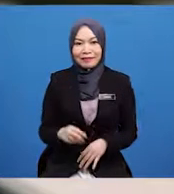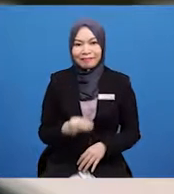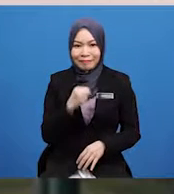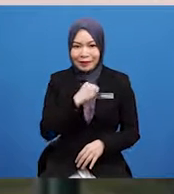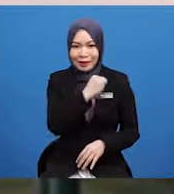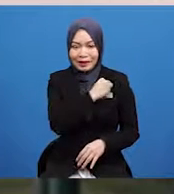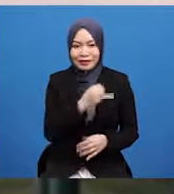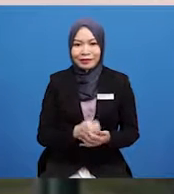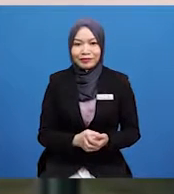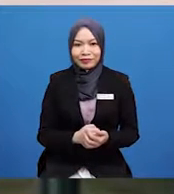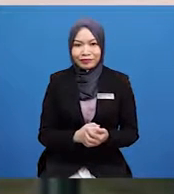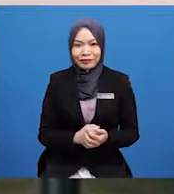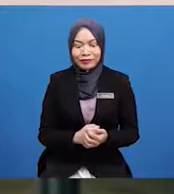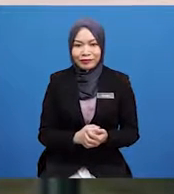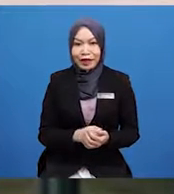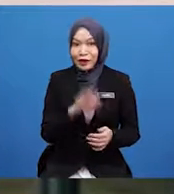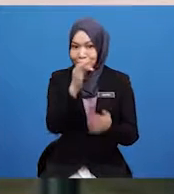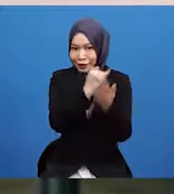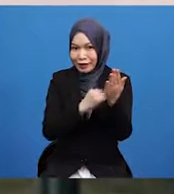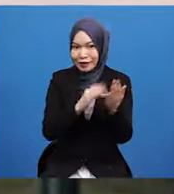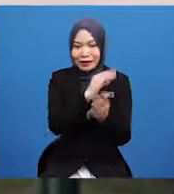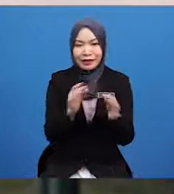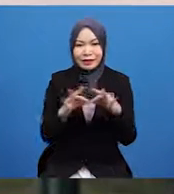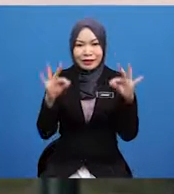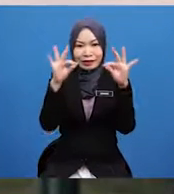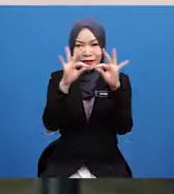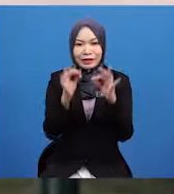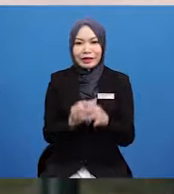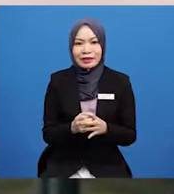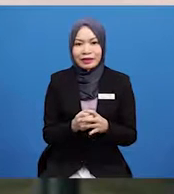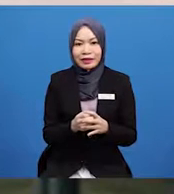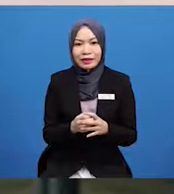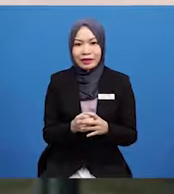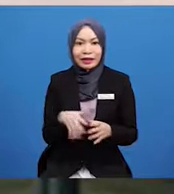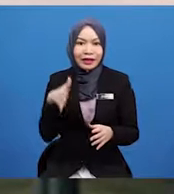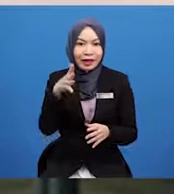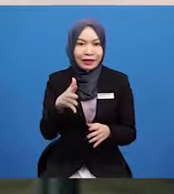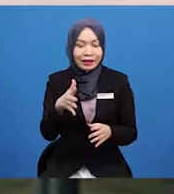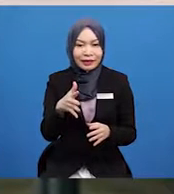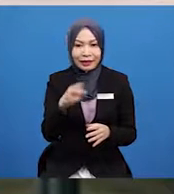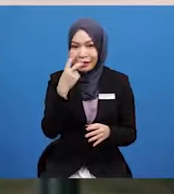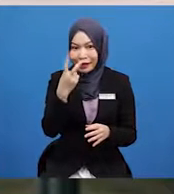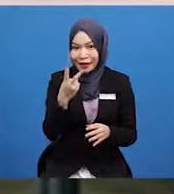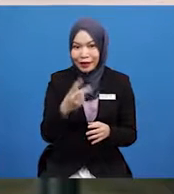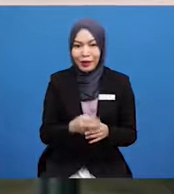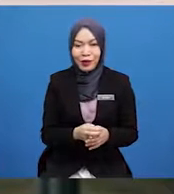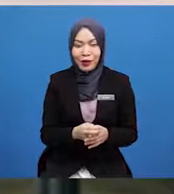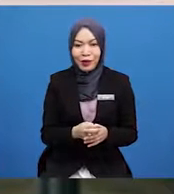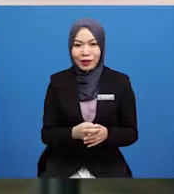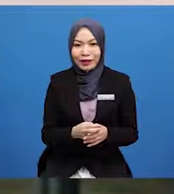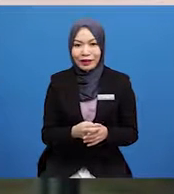dihasilkan akan dilihat dan dibaca bule oleh Rakan guru dan ibu baper